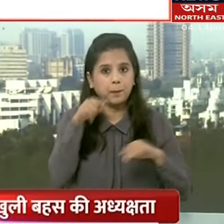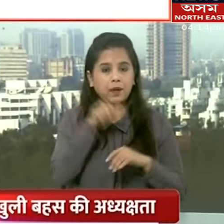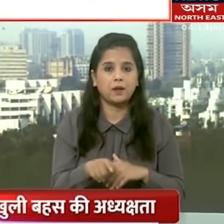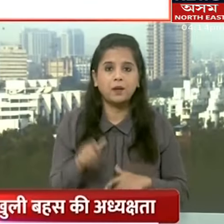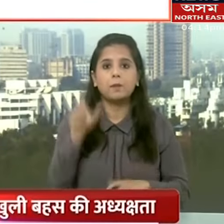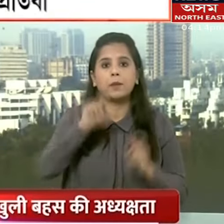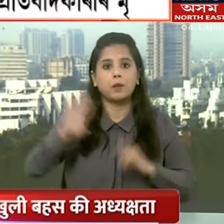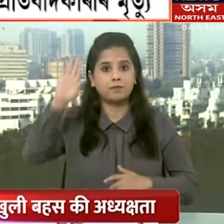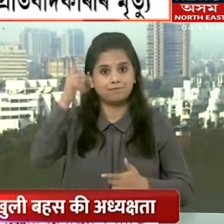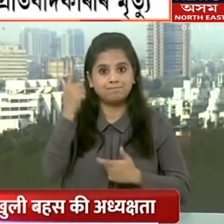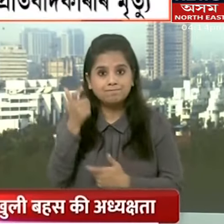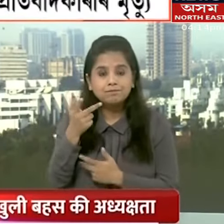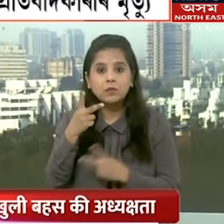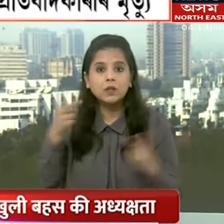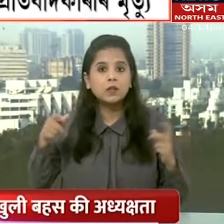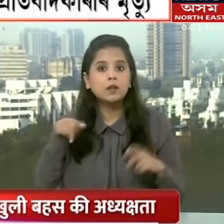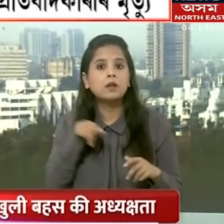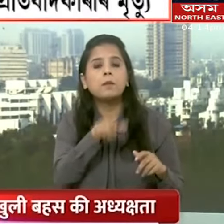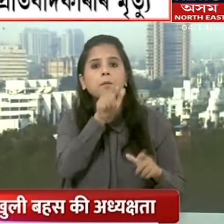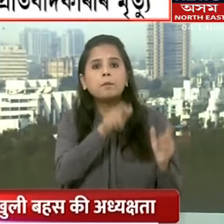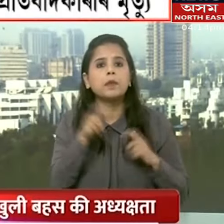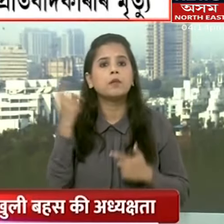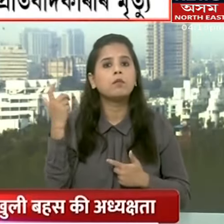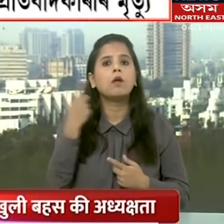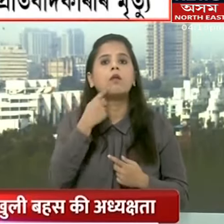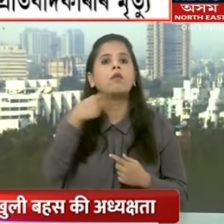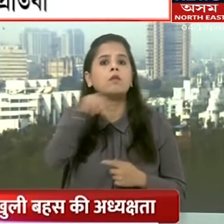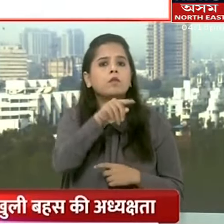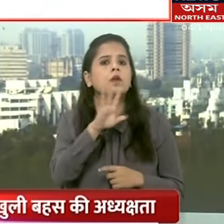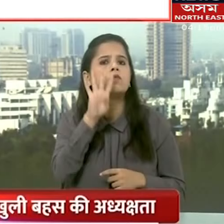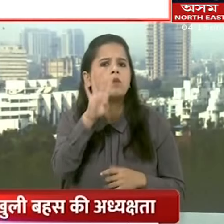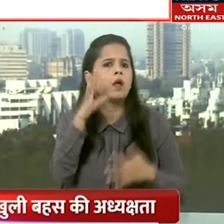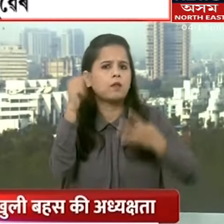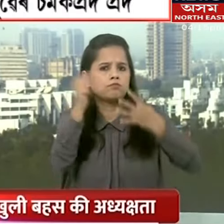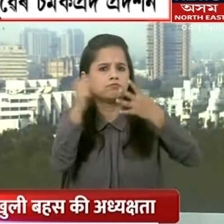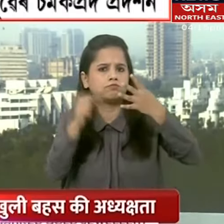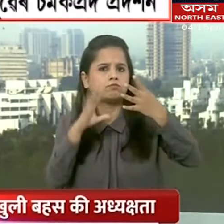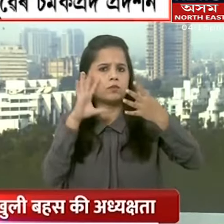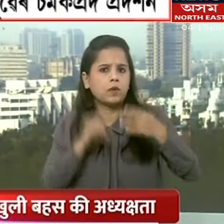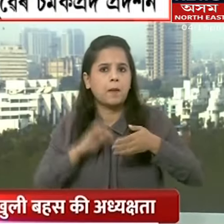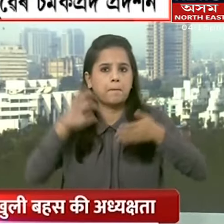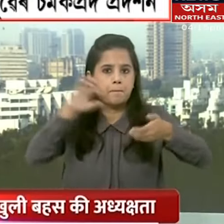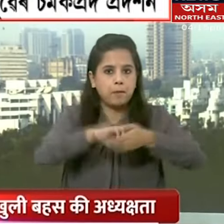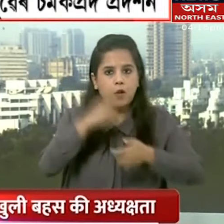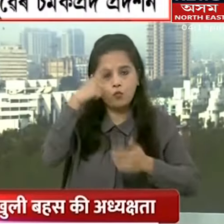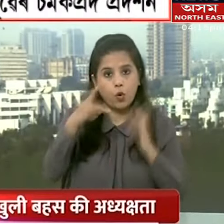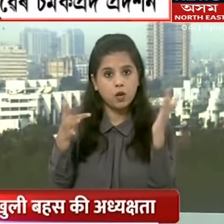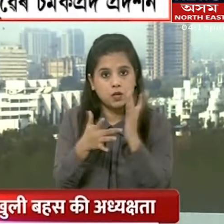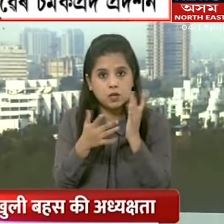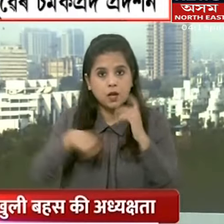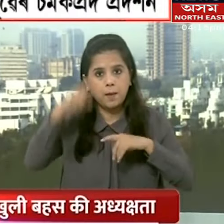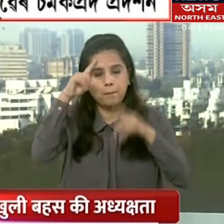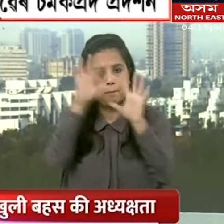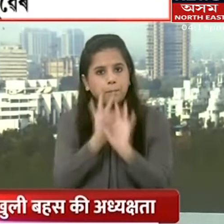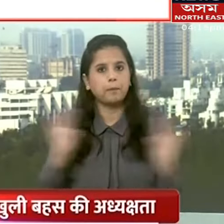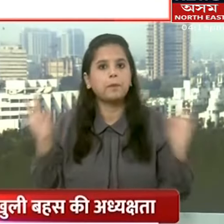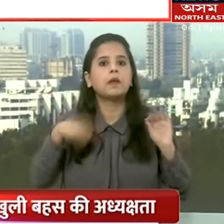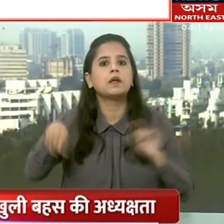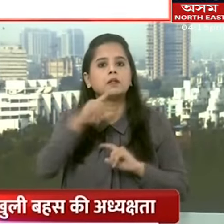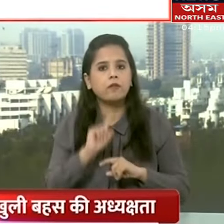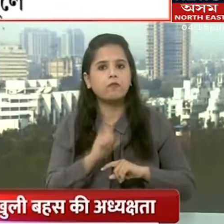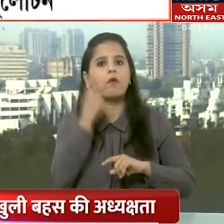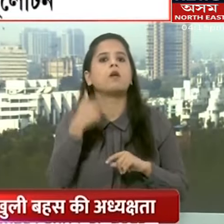समकालीन खतरों से सुनिश्चित सुरक्षित करने के लिए 4 सूत्रीय ढांचे का दिया प्रस्ताव पार्टनरशिप फॉर टेक्नोलॉजी इन पीस कीपिंग पहल